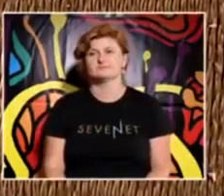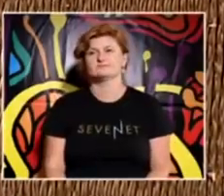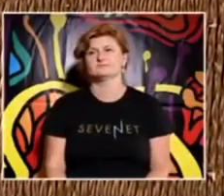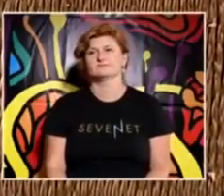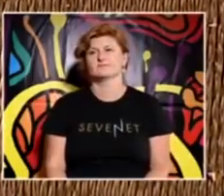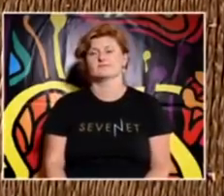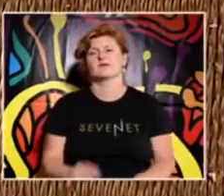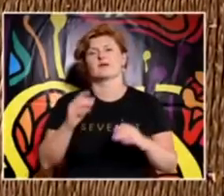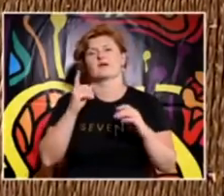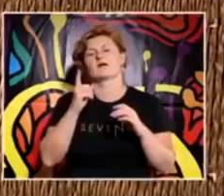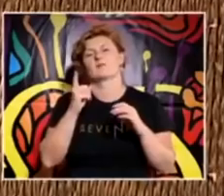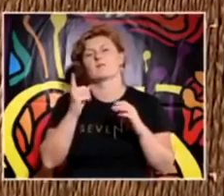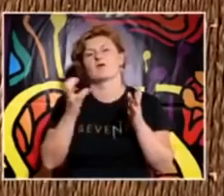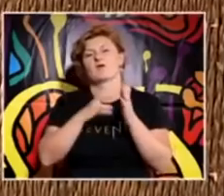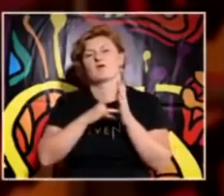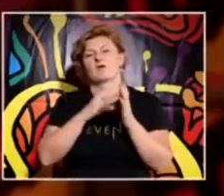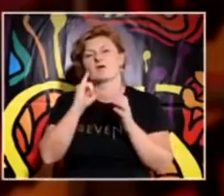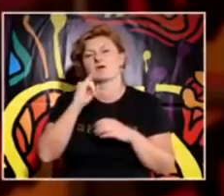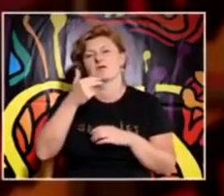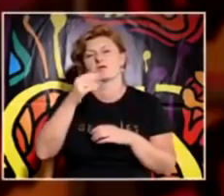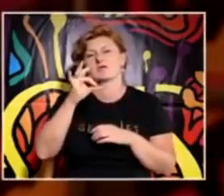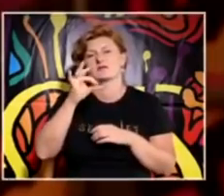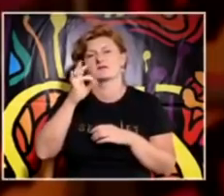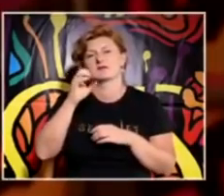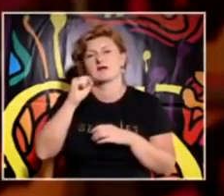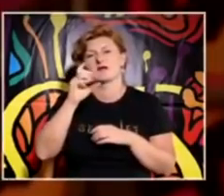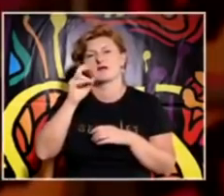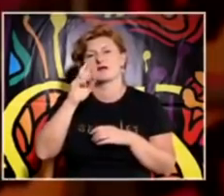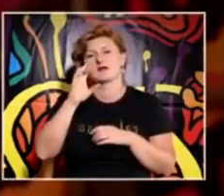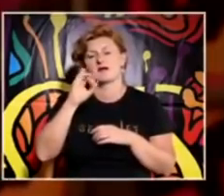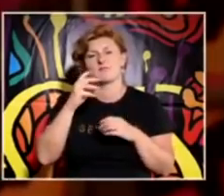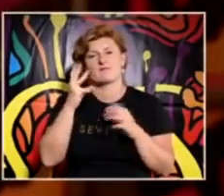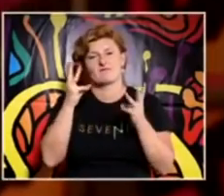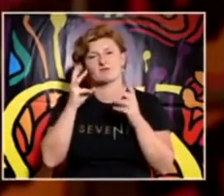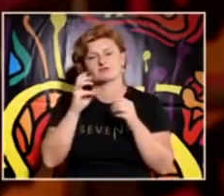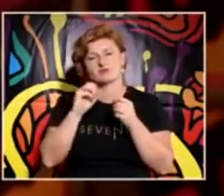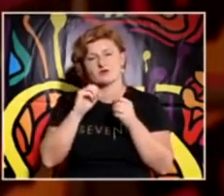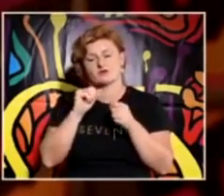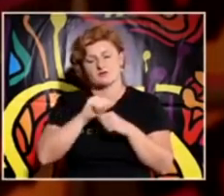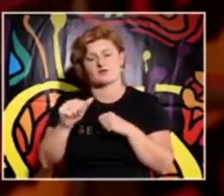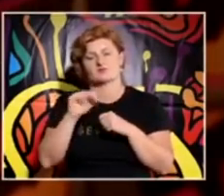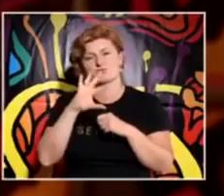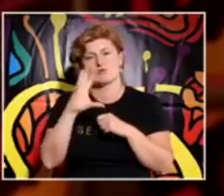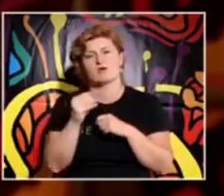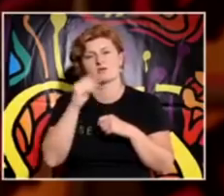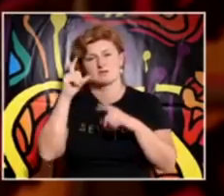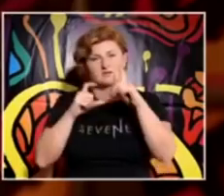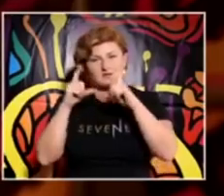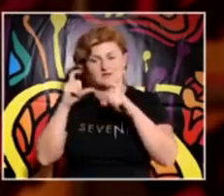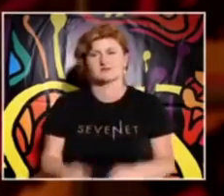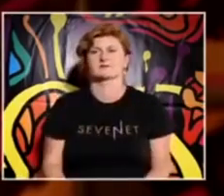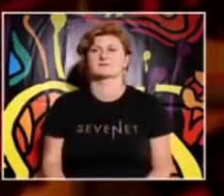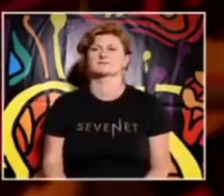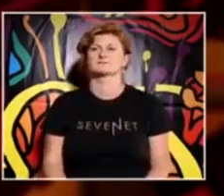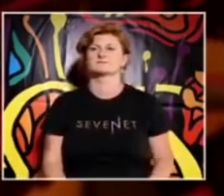ładne zdjęcia. Tylko myślę sobie o tym, że skoro ty tak profesjonalnie do tego podchodzisz, masz ekipę, która robi razem z tobą zdjęcia, filmuje cię, to jest na trochę innym poziomie.